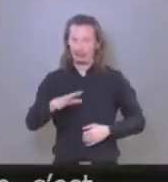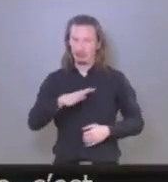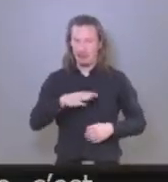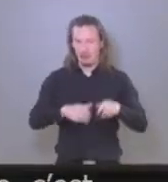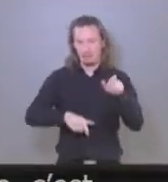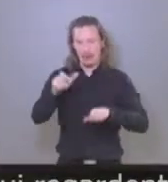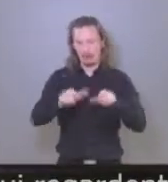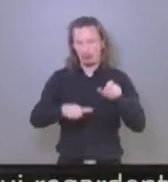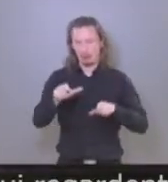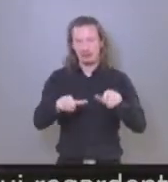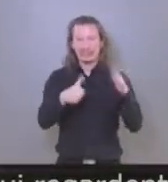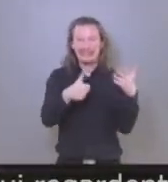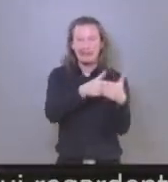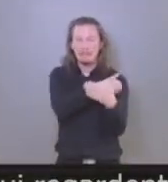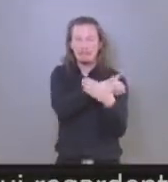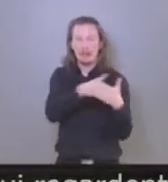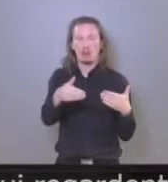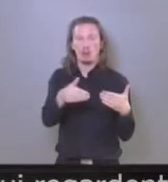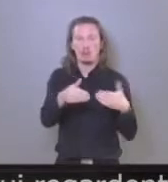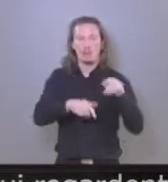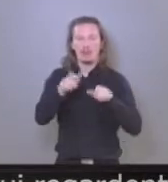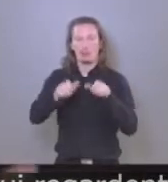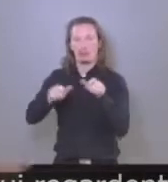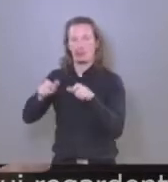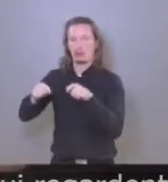de gens qui sont en